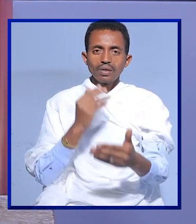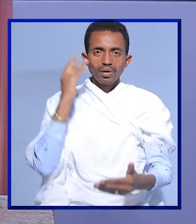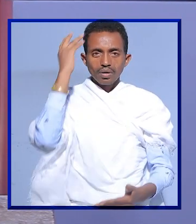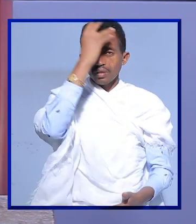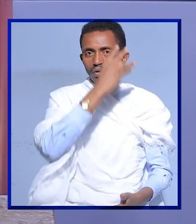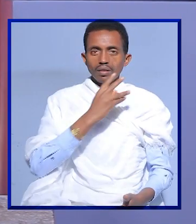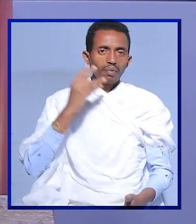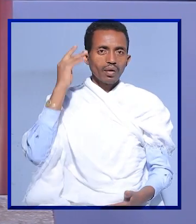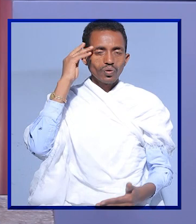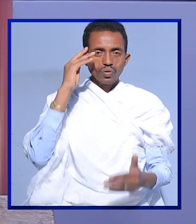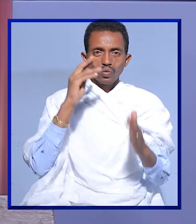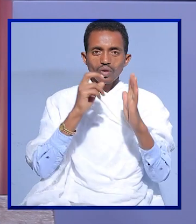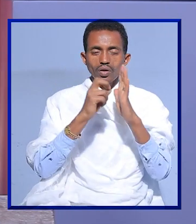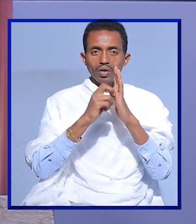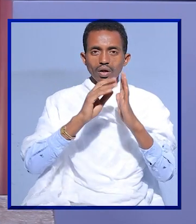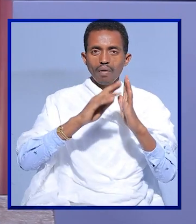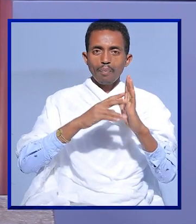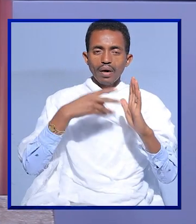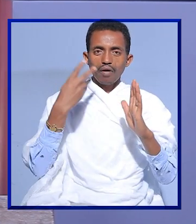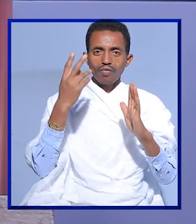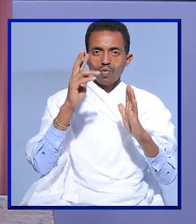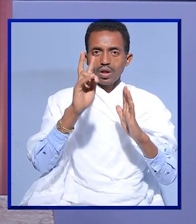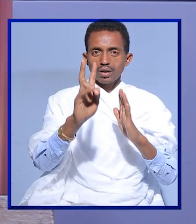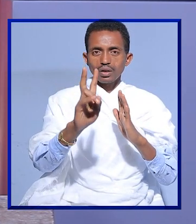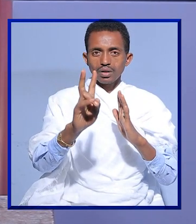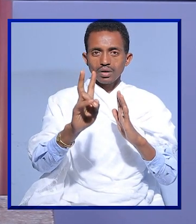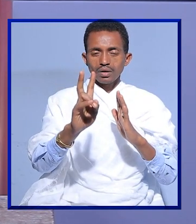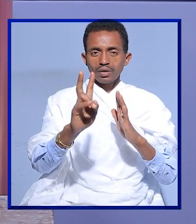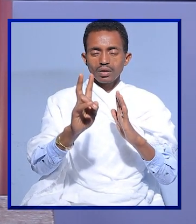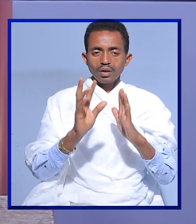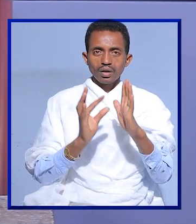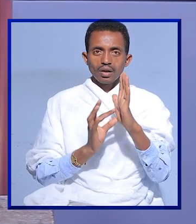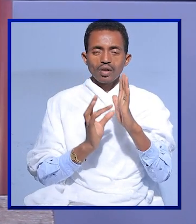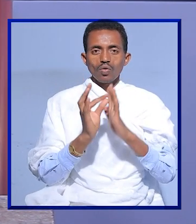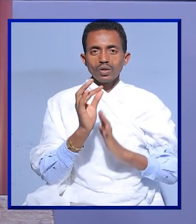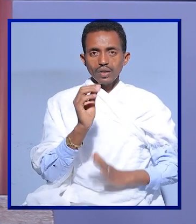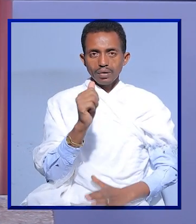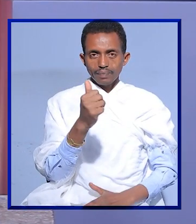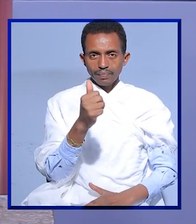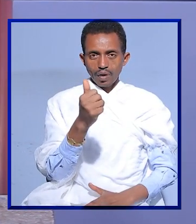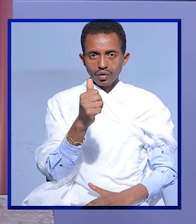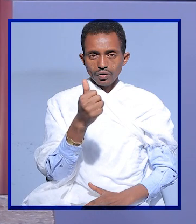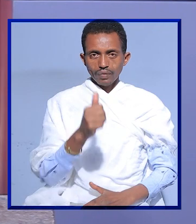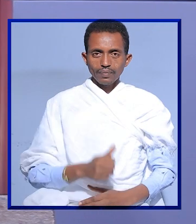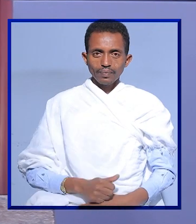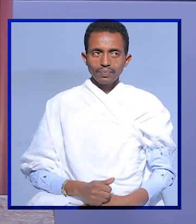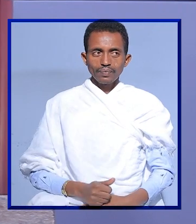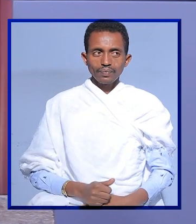የማቴዎስ ወንጌል ምዕራፍ 2 ቁጥር 10